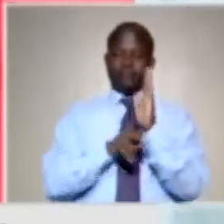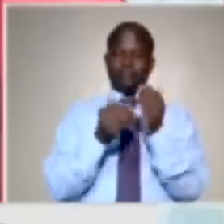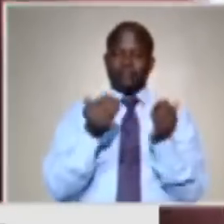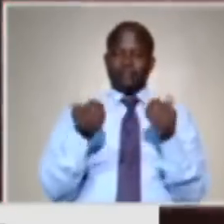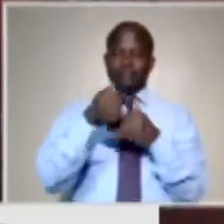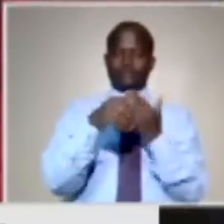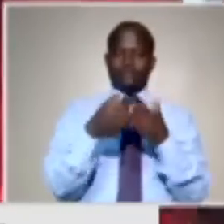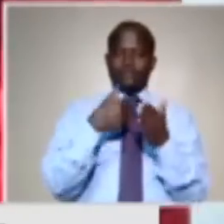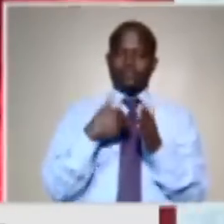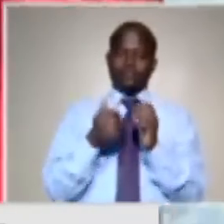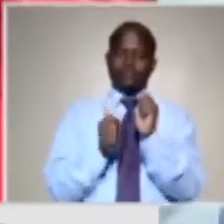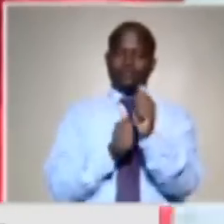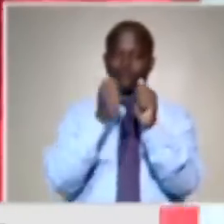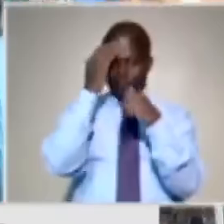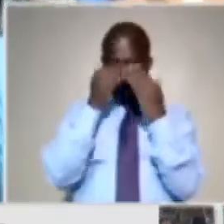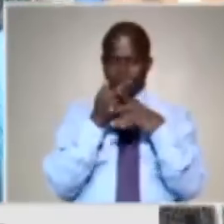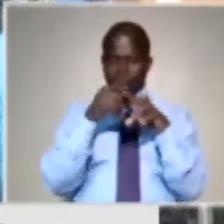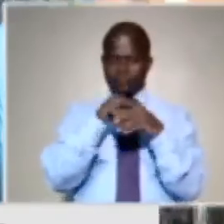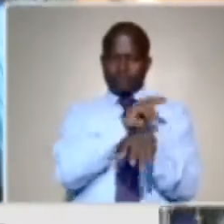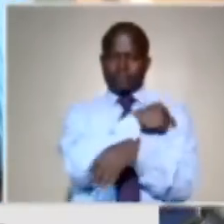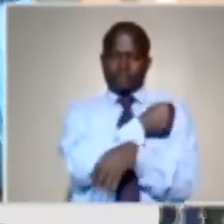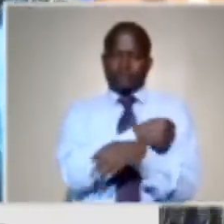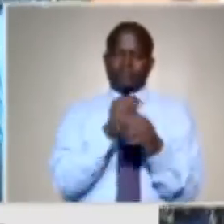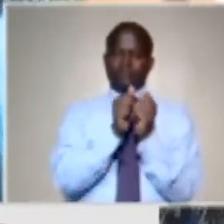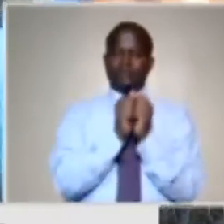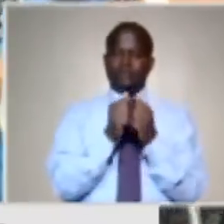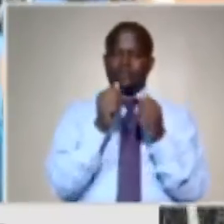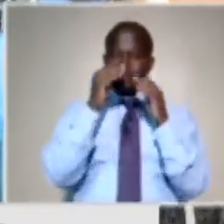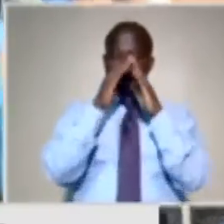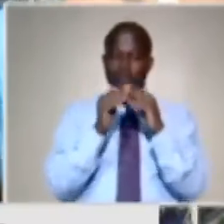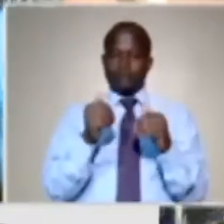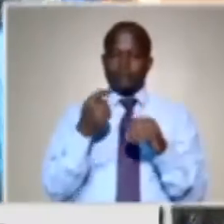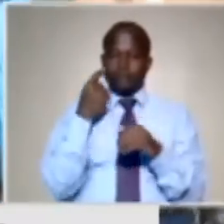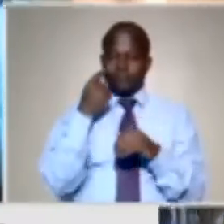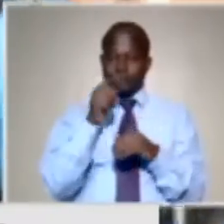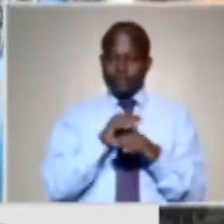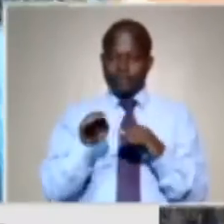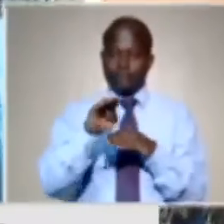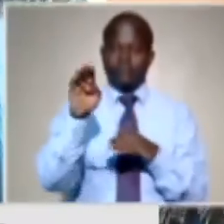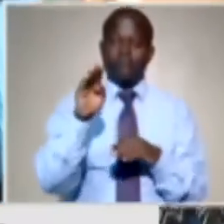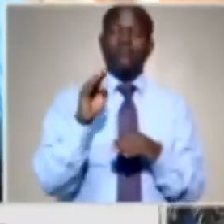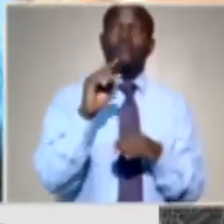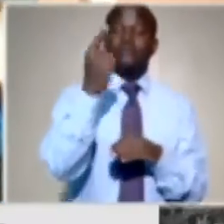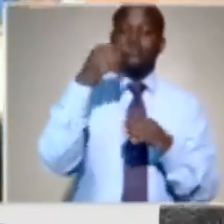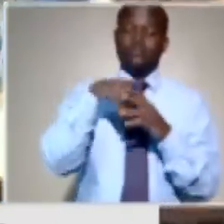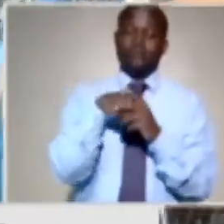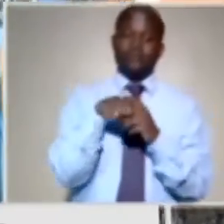be afite abamusindagiza kuko yari avuye mu bitaro twari turi kumwe mu nzu tugiye kubaza ndetse ngo umwe nari